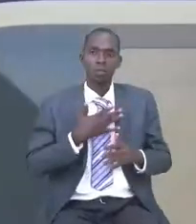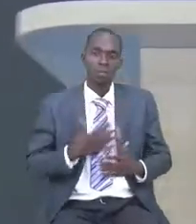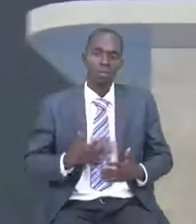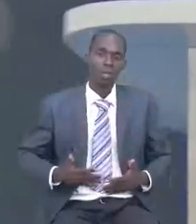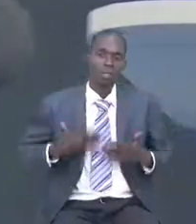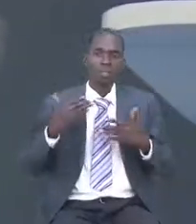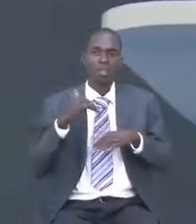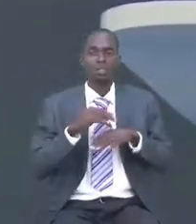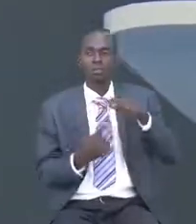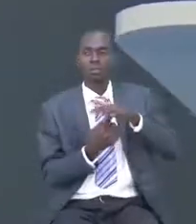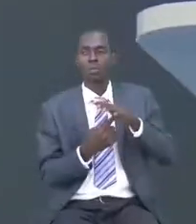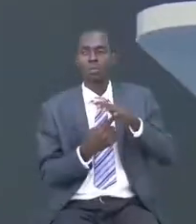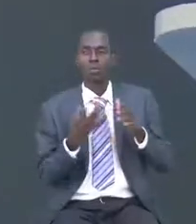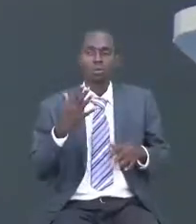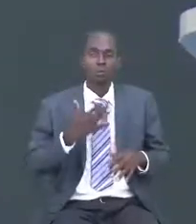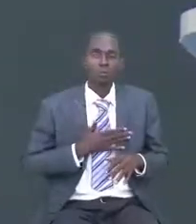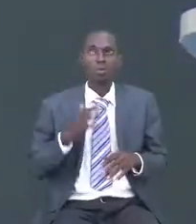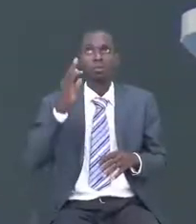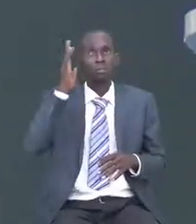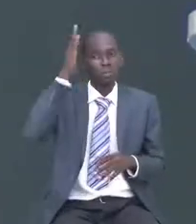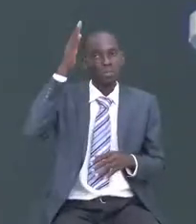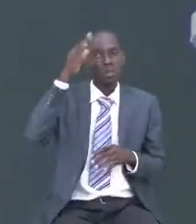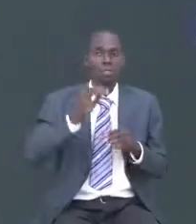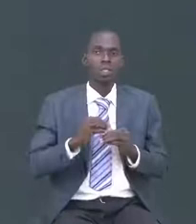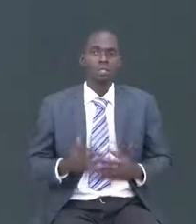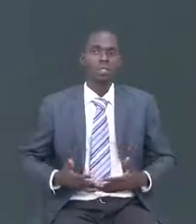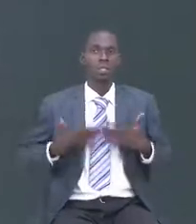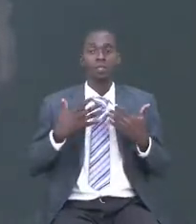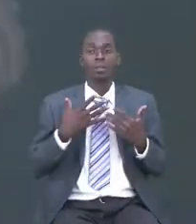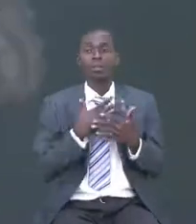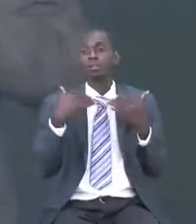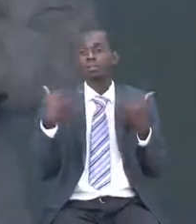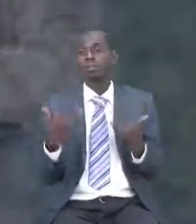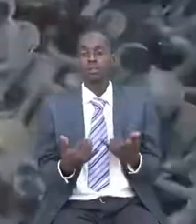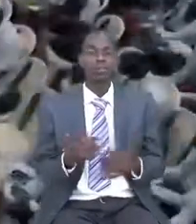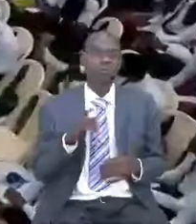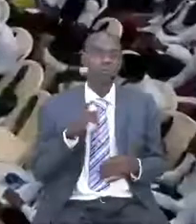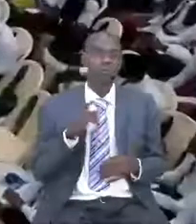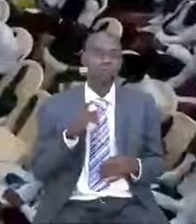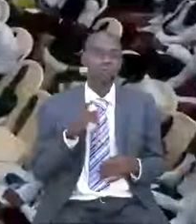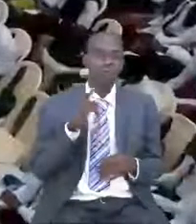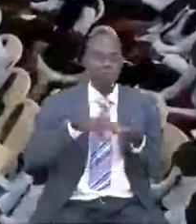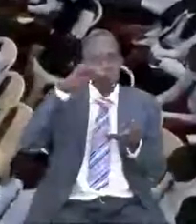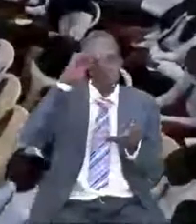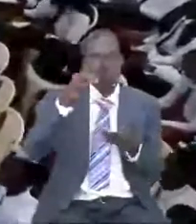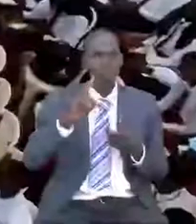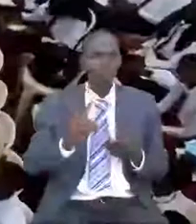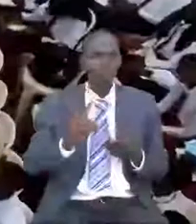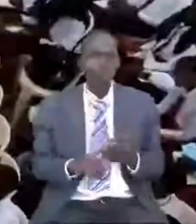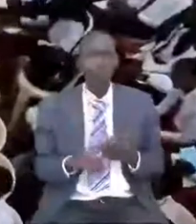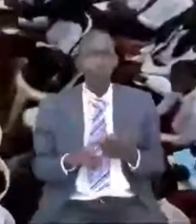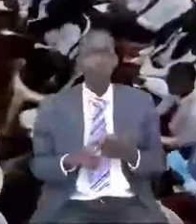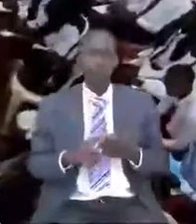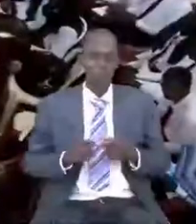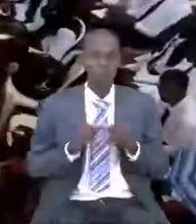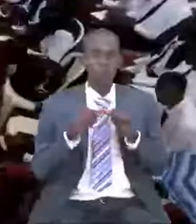mes études, au sommet de mes choix dans la vie. Et maintenant, alors tu apprends à vivre. De cette